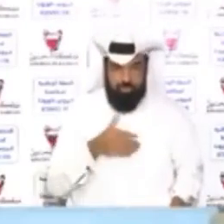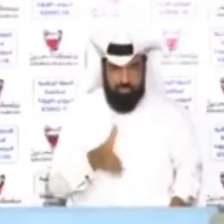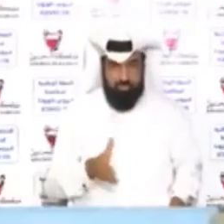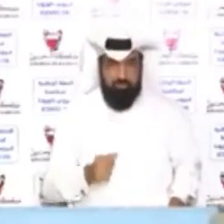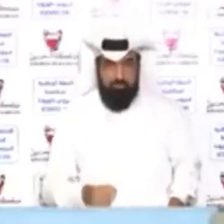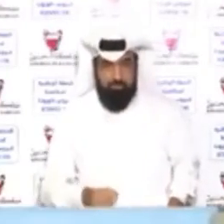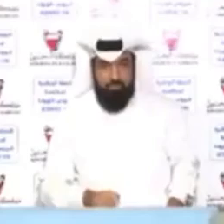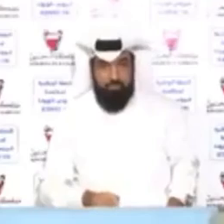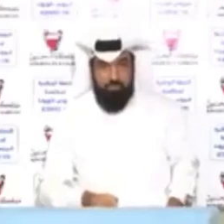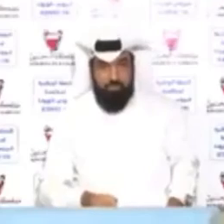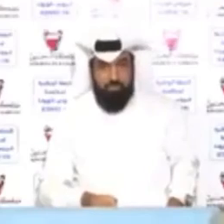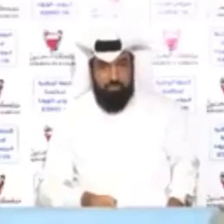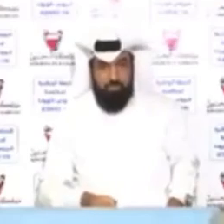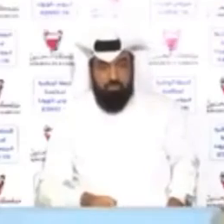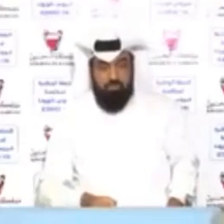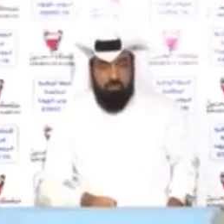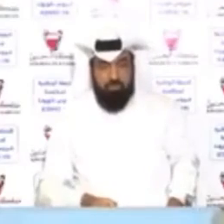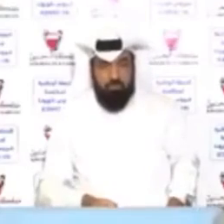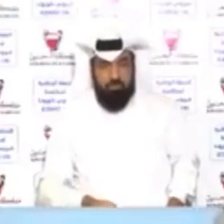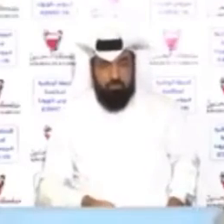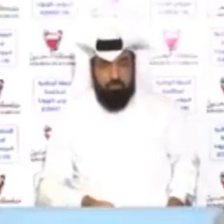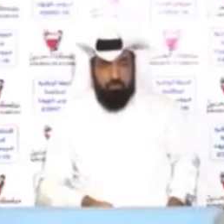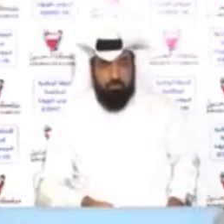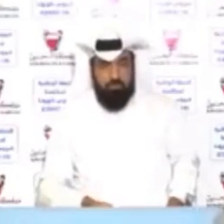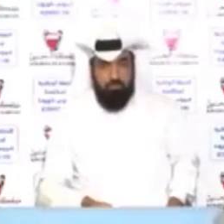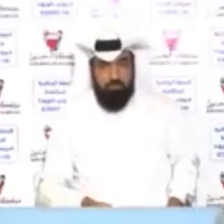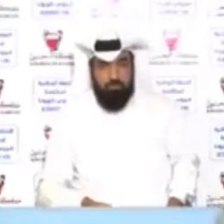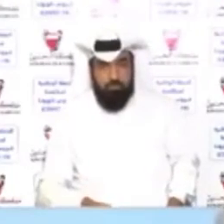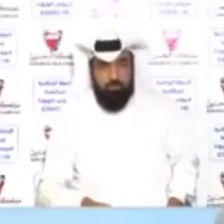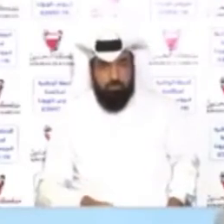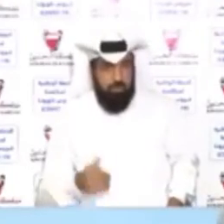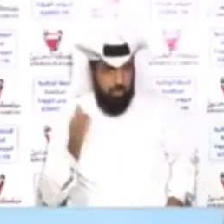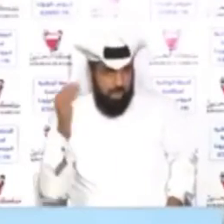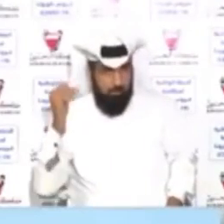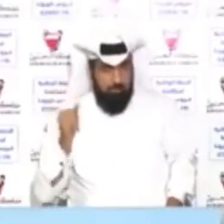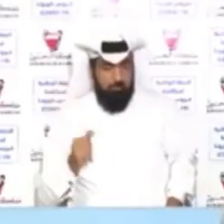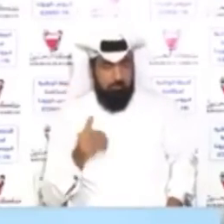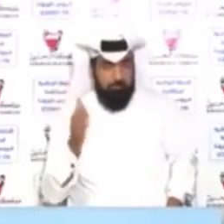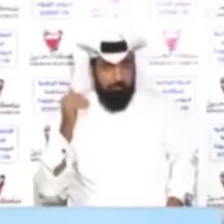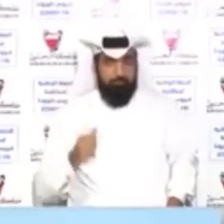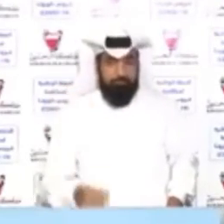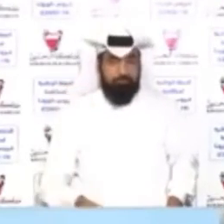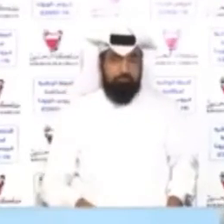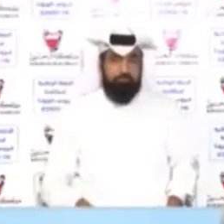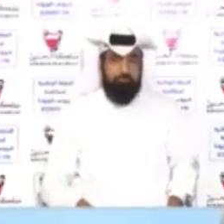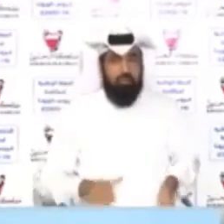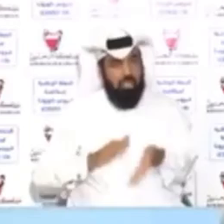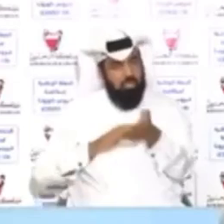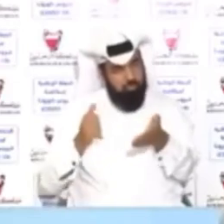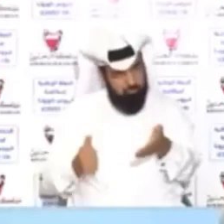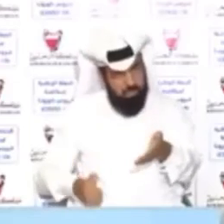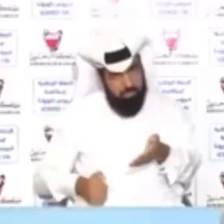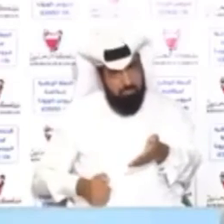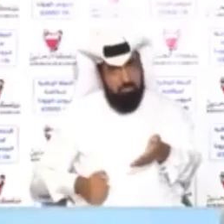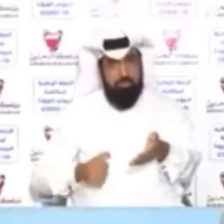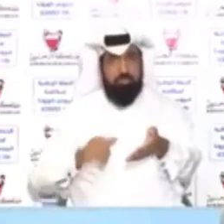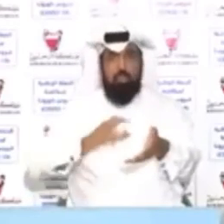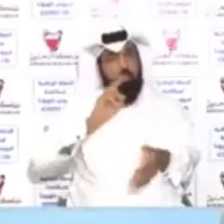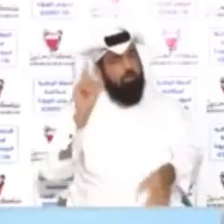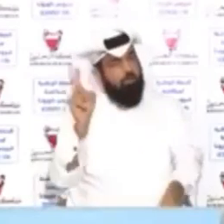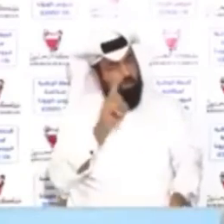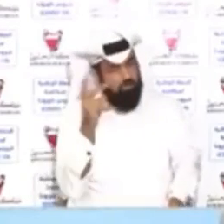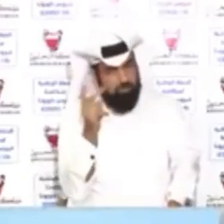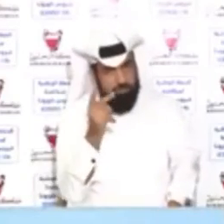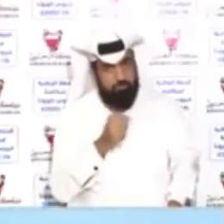الفترة الأخيرة على المستويات العلمية، طبعا هذا مو مستوى مملكة البحرين، على مستوى المنطقة على مستوى العالم،